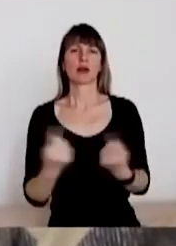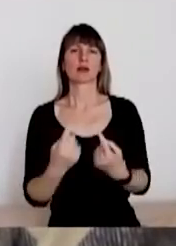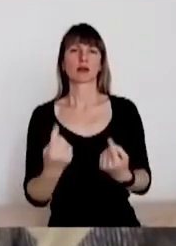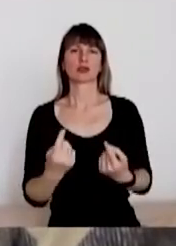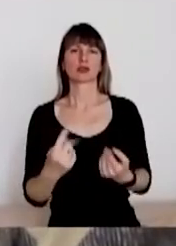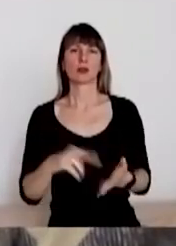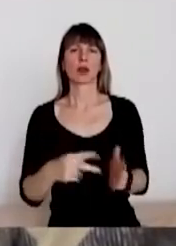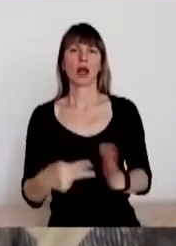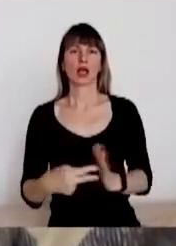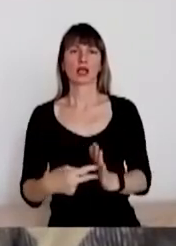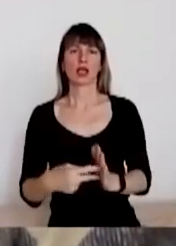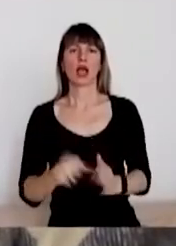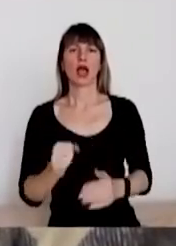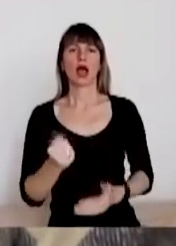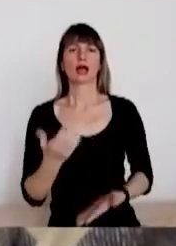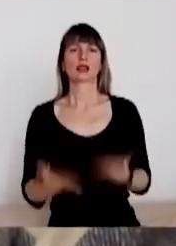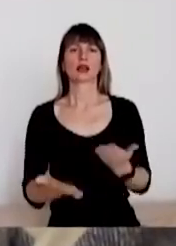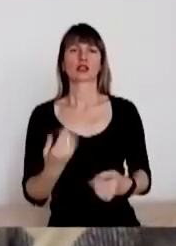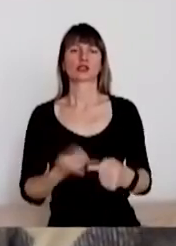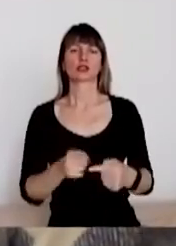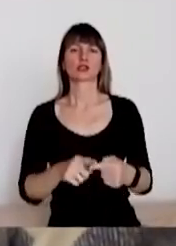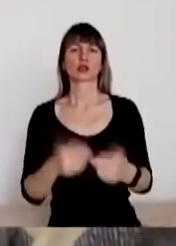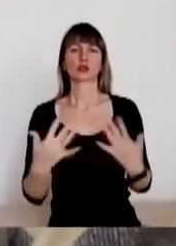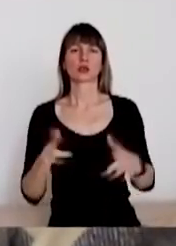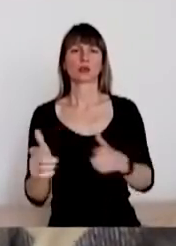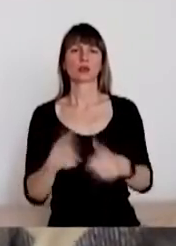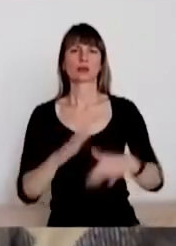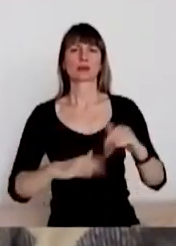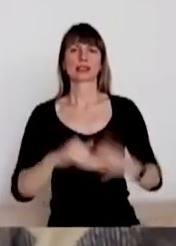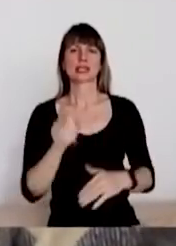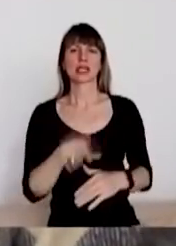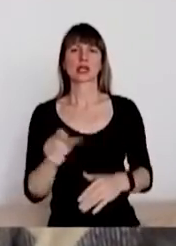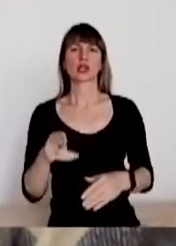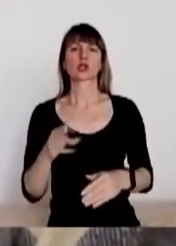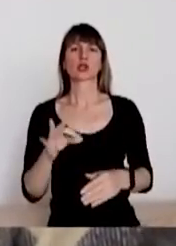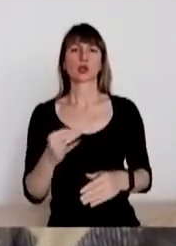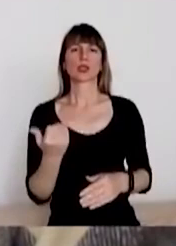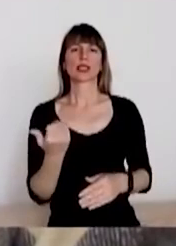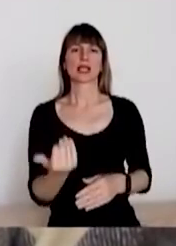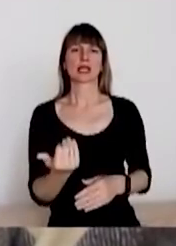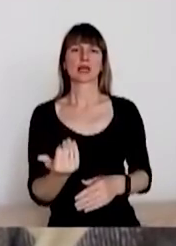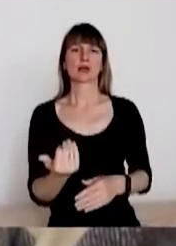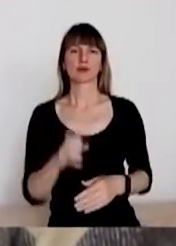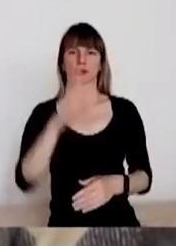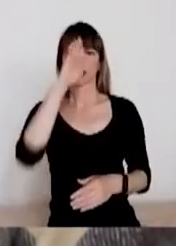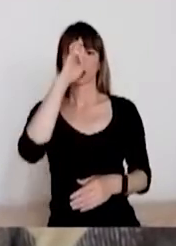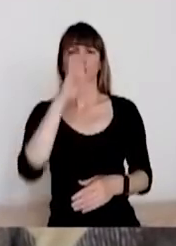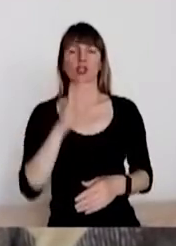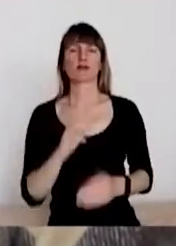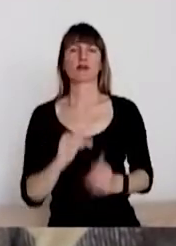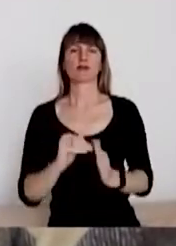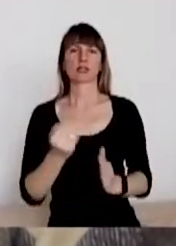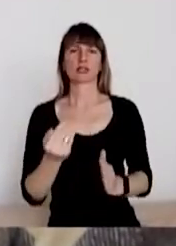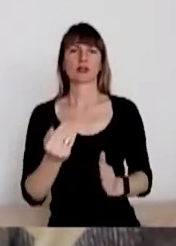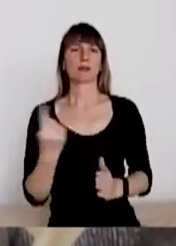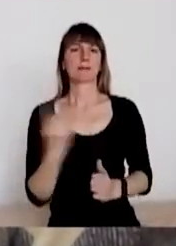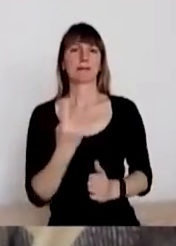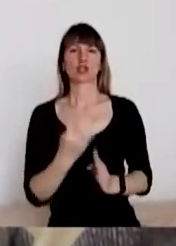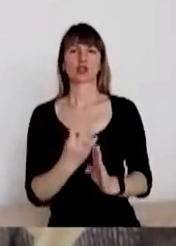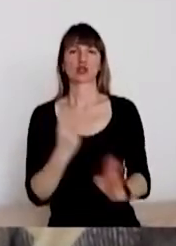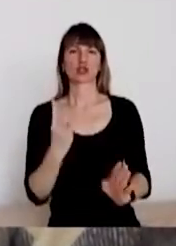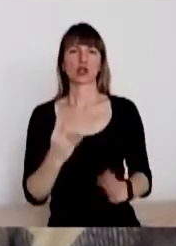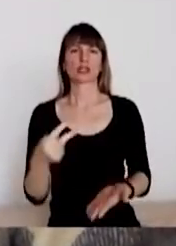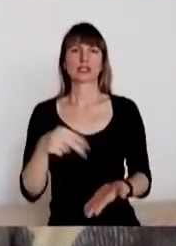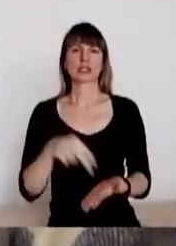плані. А якщо це вже підготовлені спеціалісти, то їх держава закликає в першу чергу стати